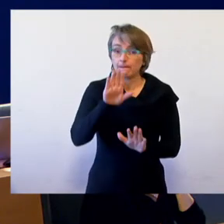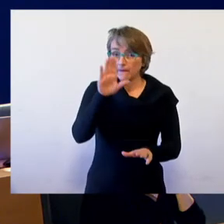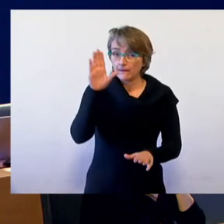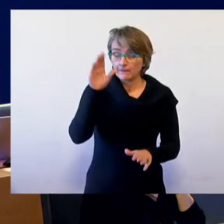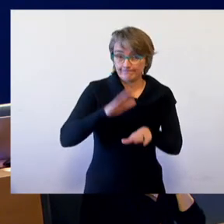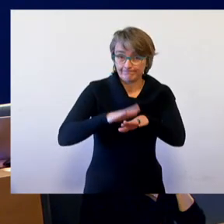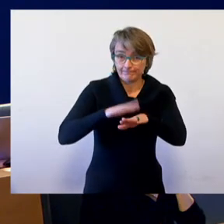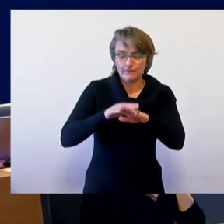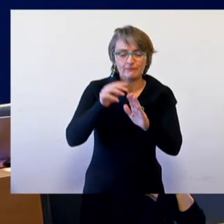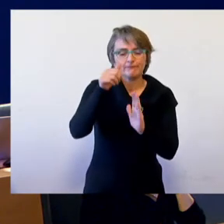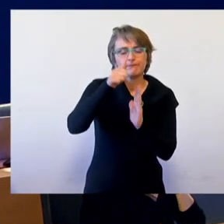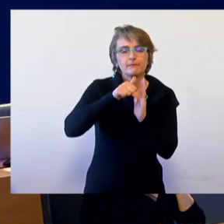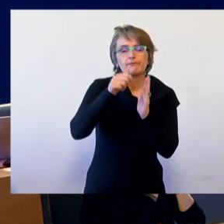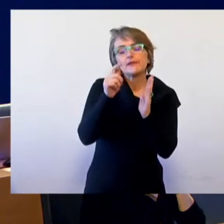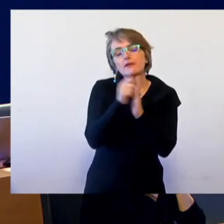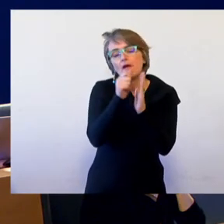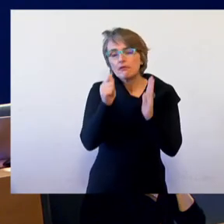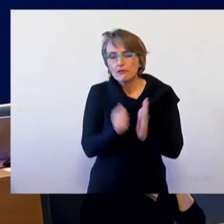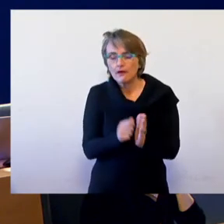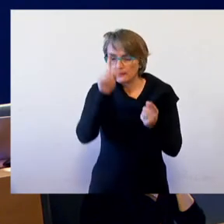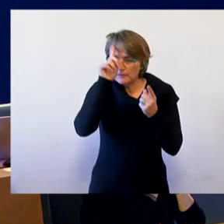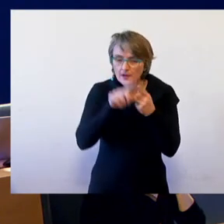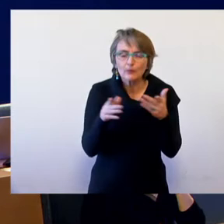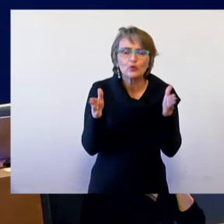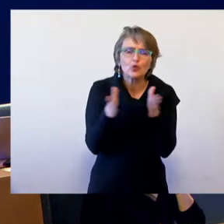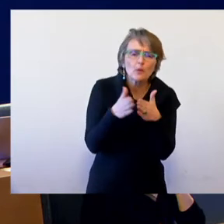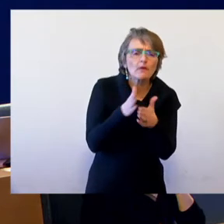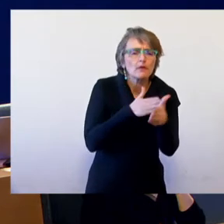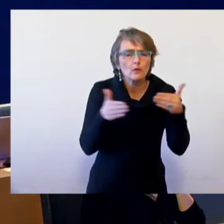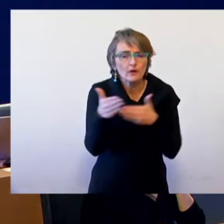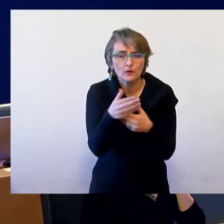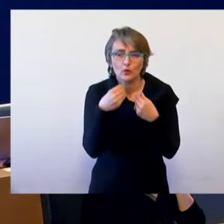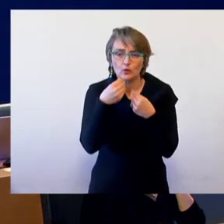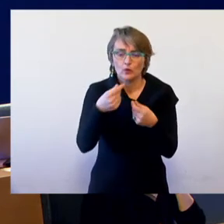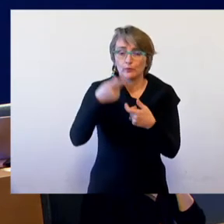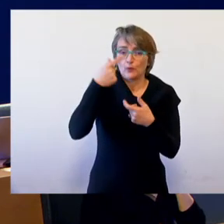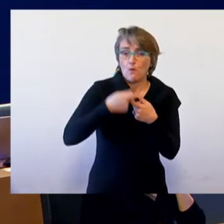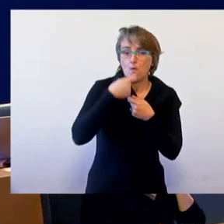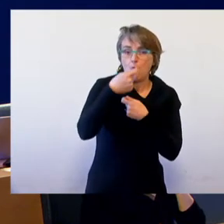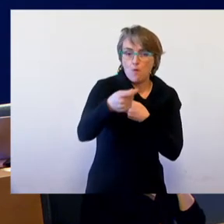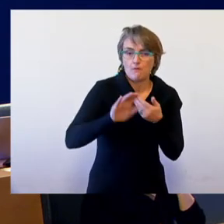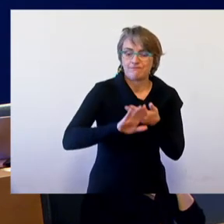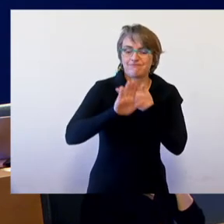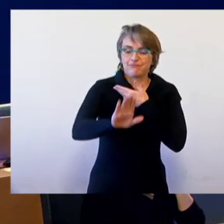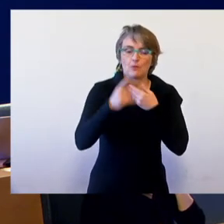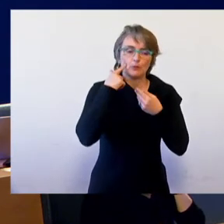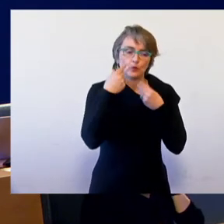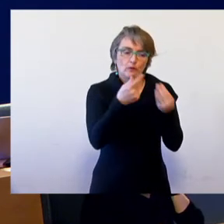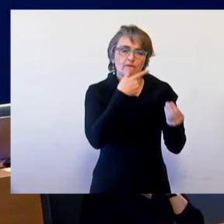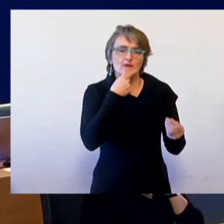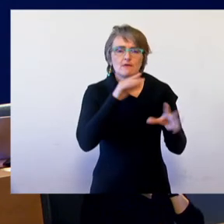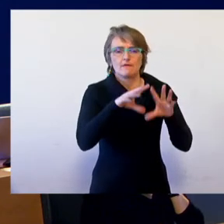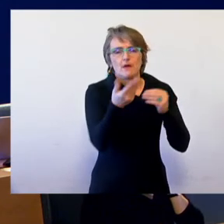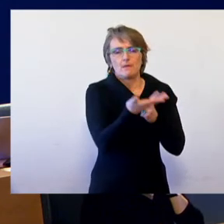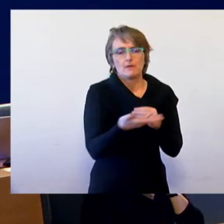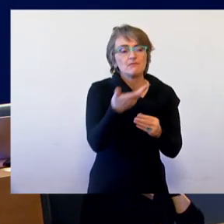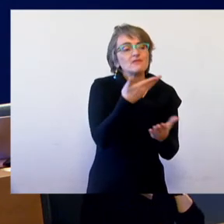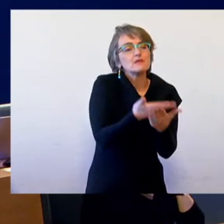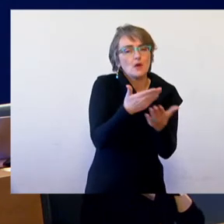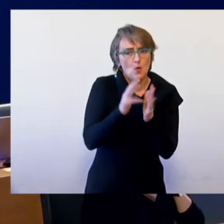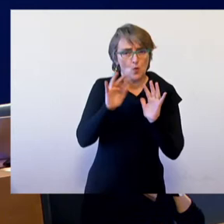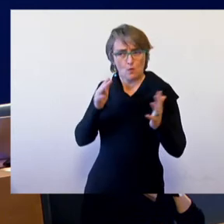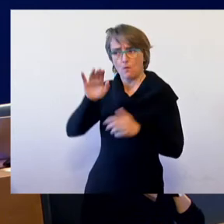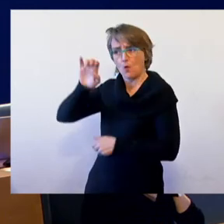dérogation a été rallongé afin de faciliter les démarches des familles. Ce cadre a été amendé en concertation avec